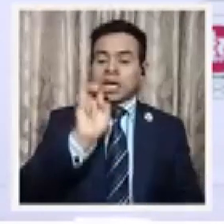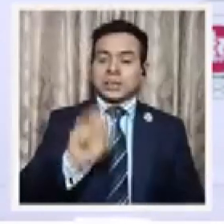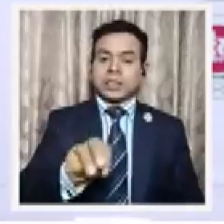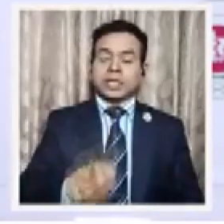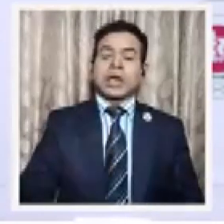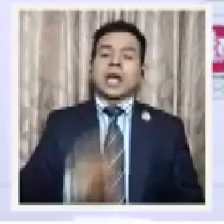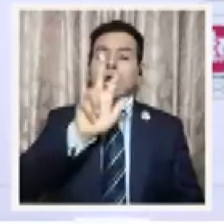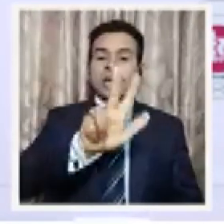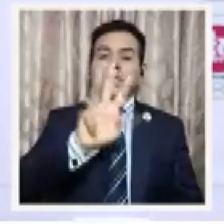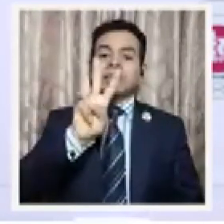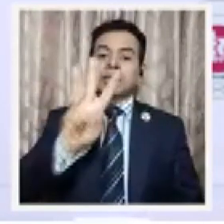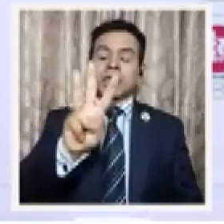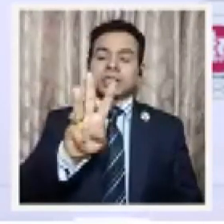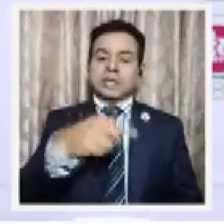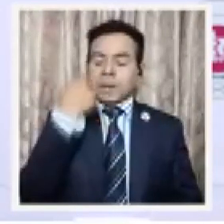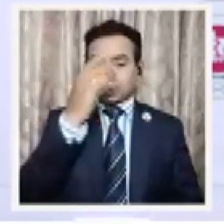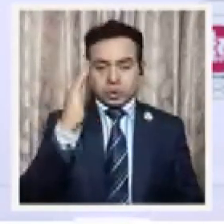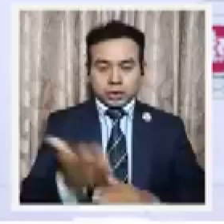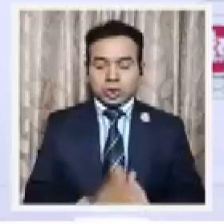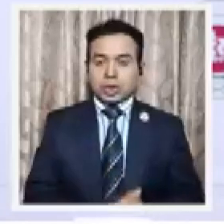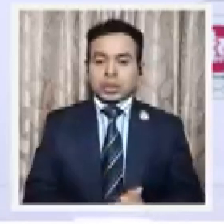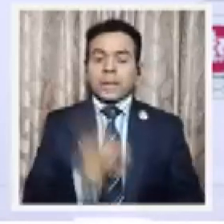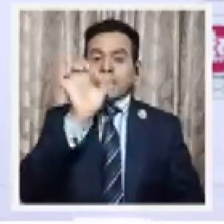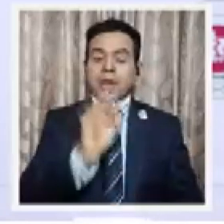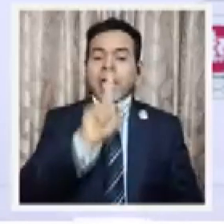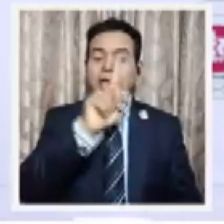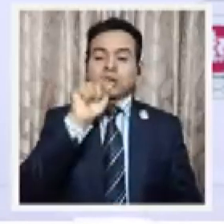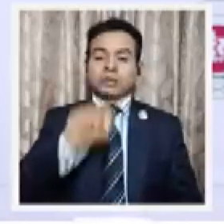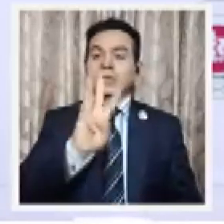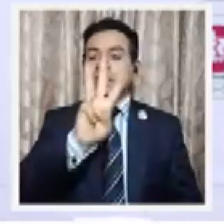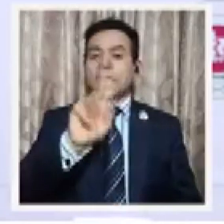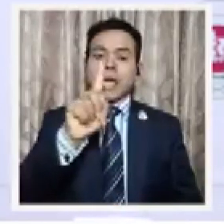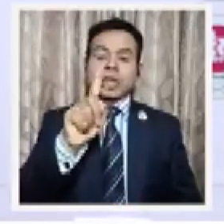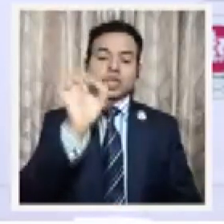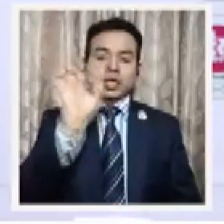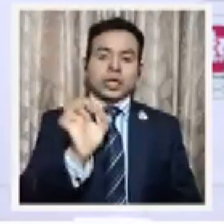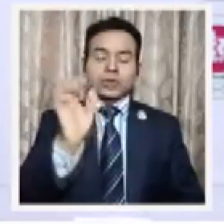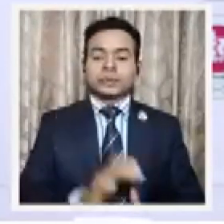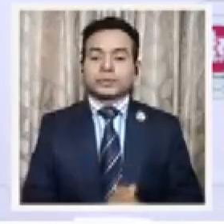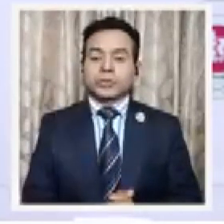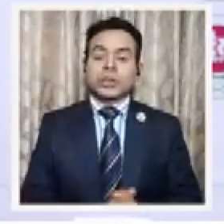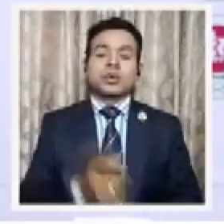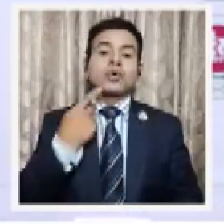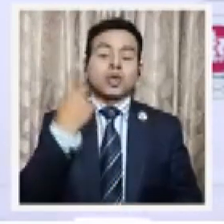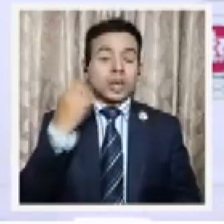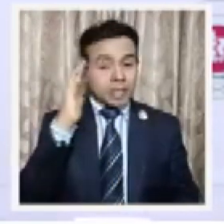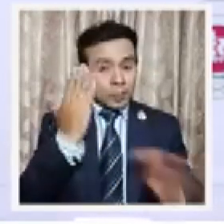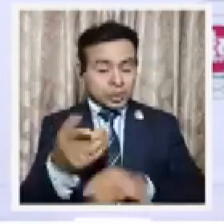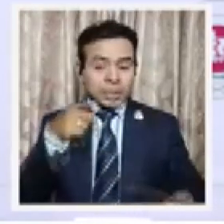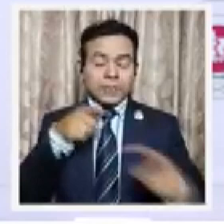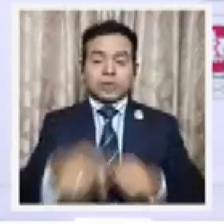24 ঘন্টায় মৃত্যুবরণ করেছেন 48 জন। এ পর্যন্ত মৃত্যুবরণ করেছেন 3,083 জন। শনাক্ত বিবেচনায় মৃত্যুর